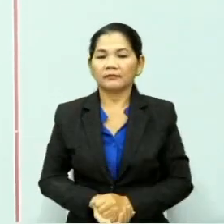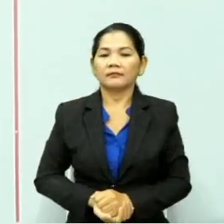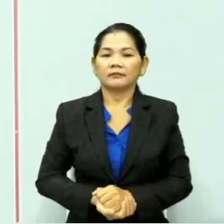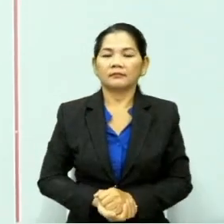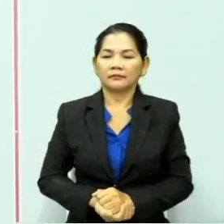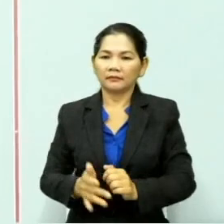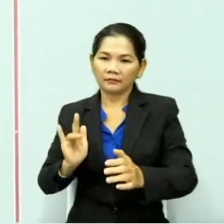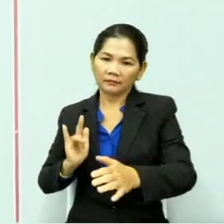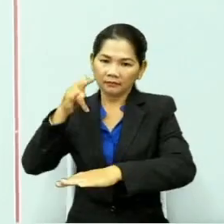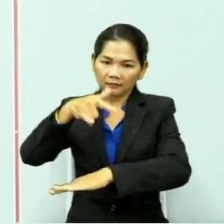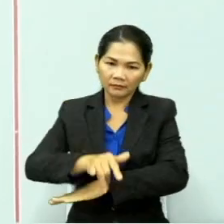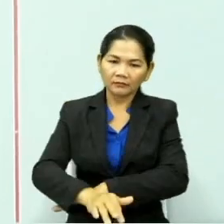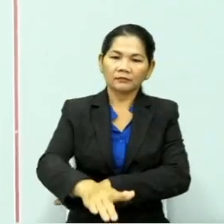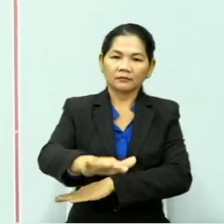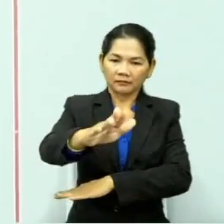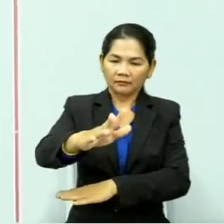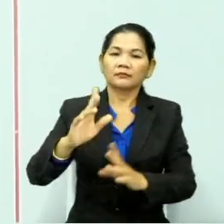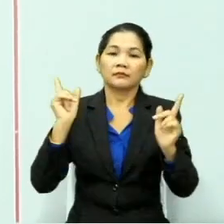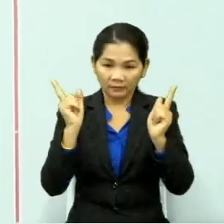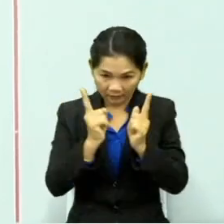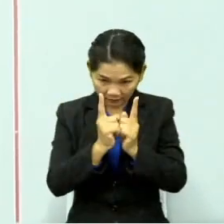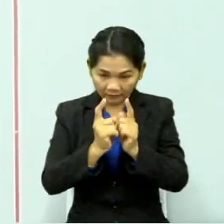bồ sa ô chung